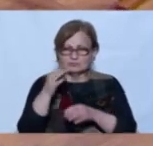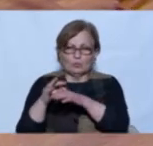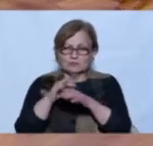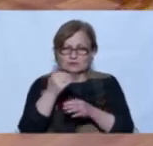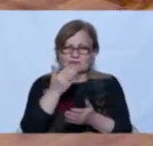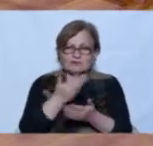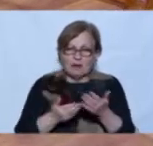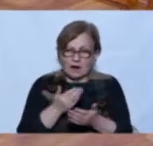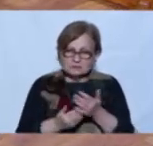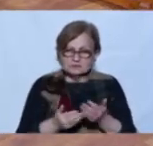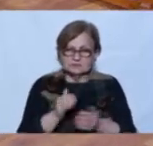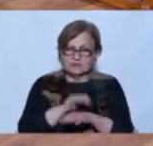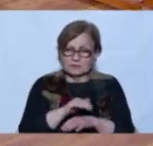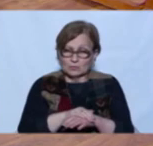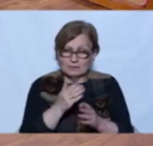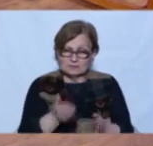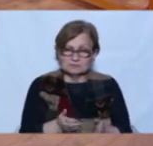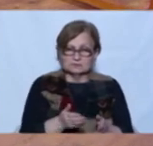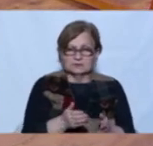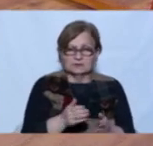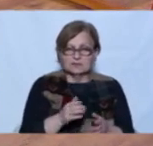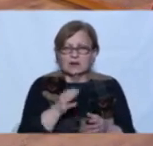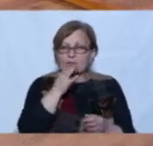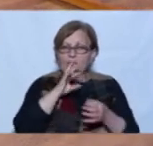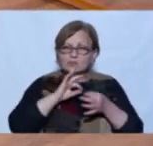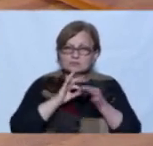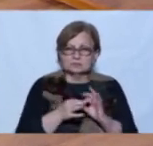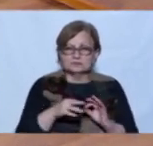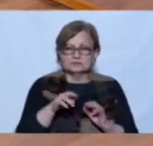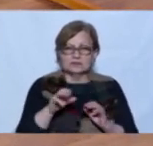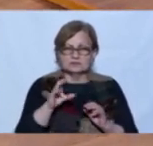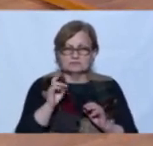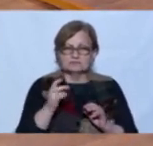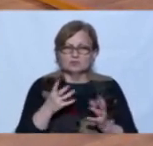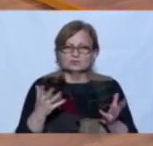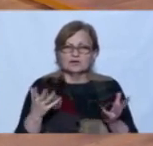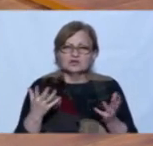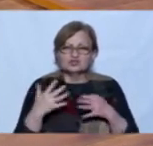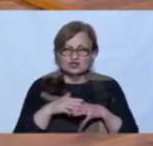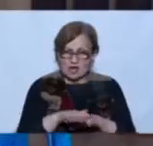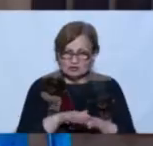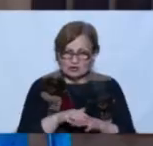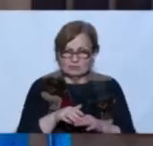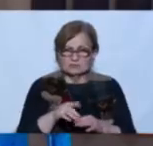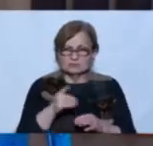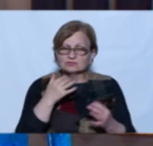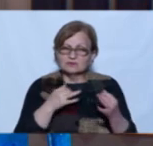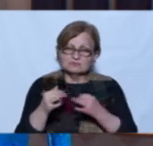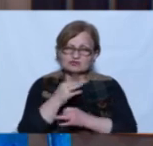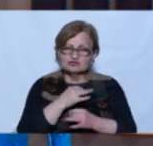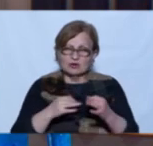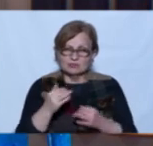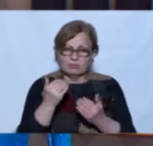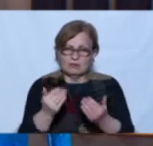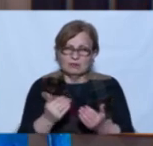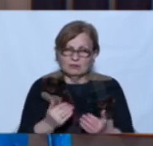შესაბამისი მაგალითებით, აუცილებლად დასკვნის სახით ის უნდა შეაჯამოთ თქვენი მსჯელობა